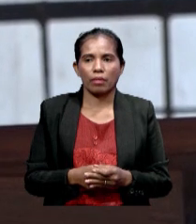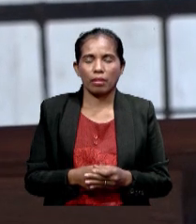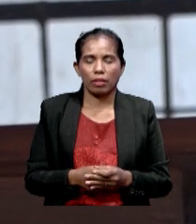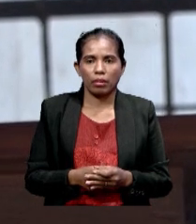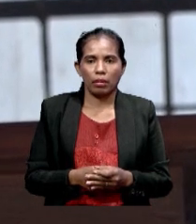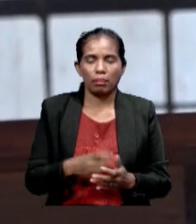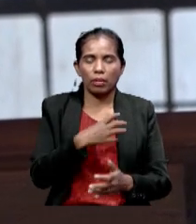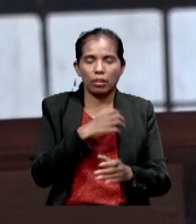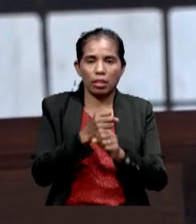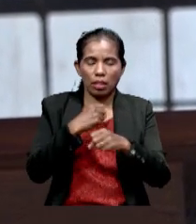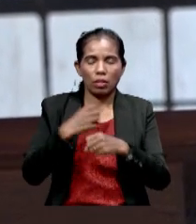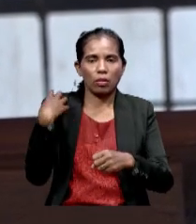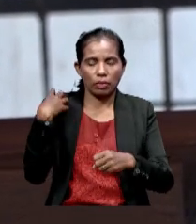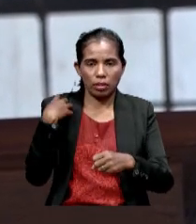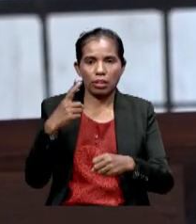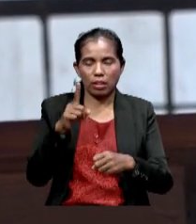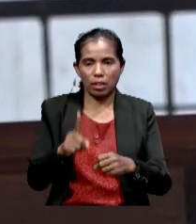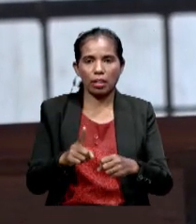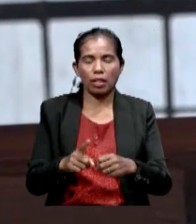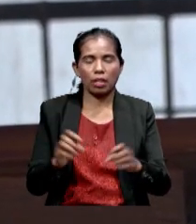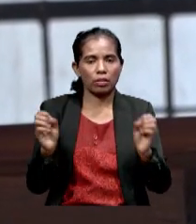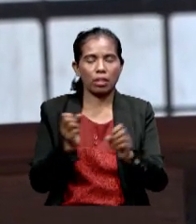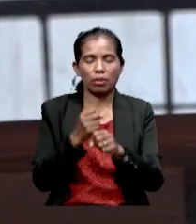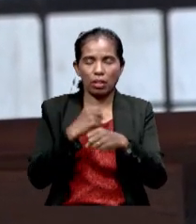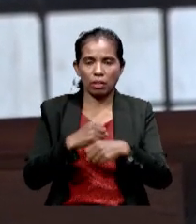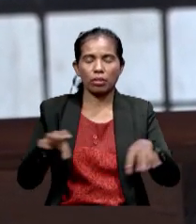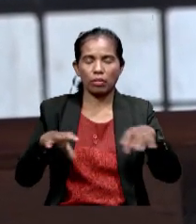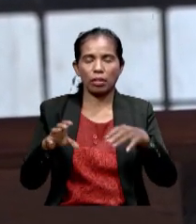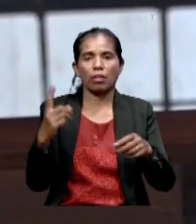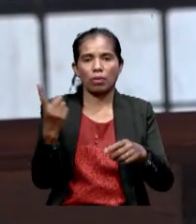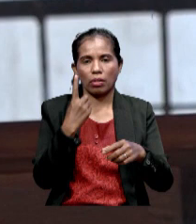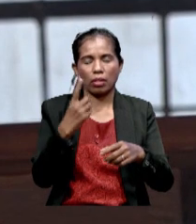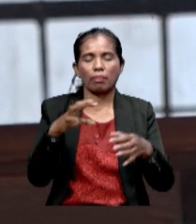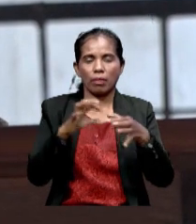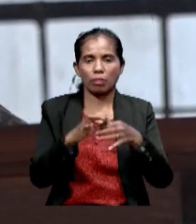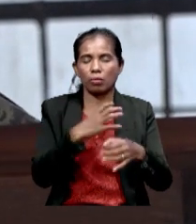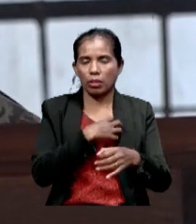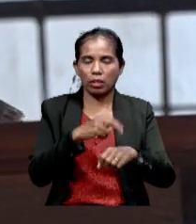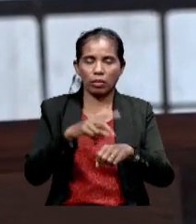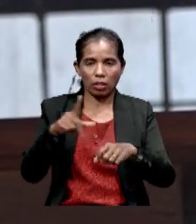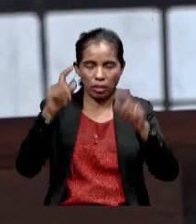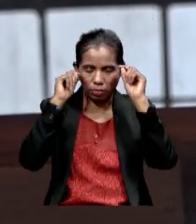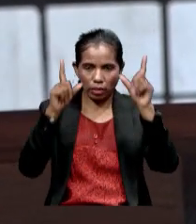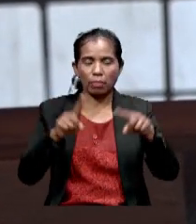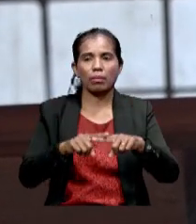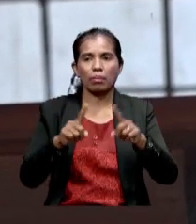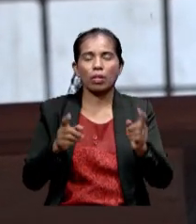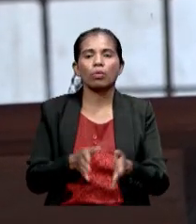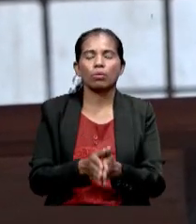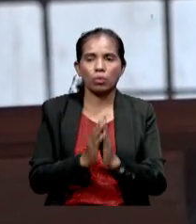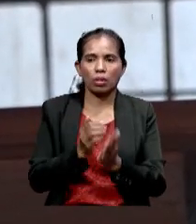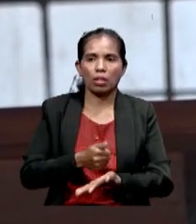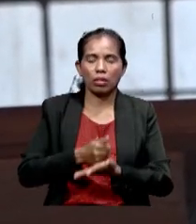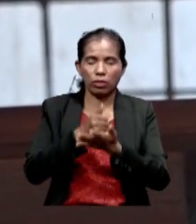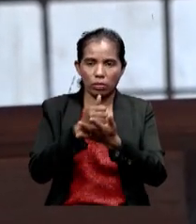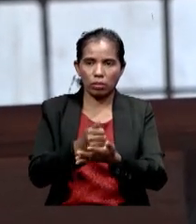dene. Tapi lao sti udah halau kenar. Mesat membrus polisi nasional Timor Leste ini. Tapi tuturu beli